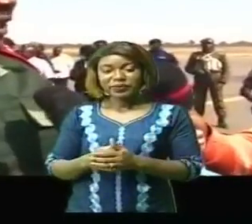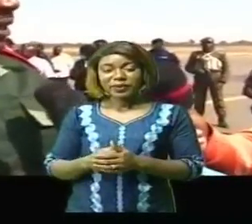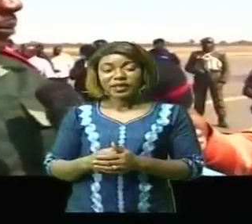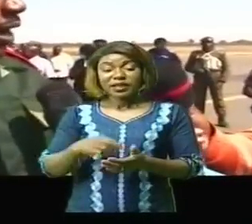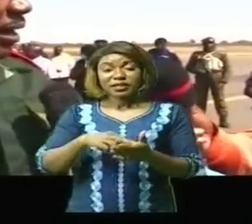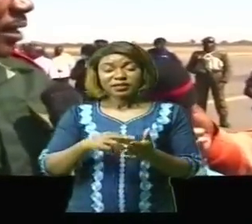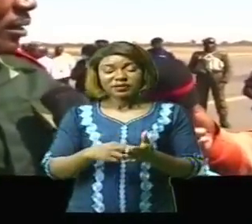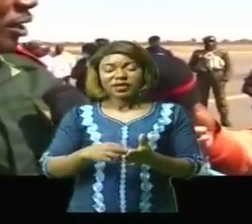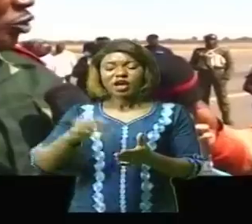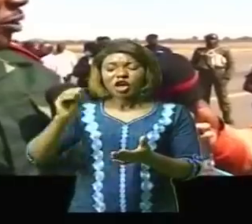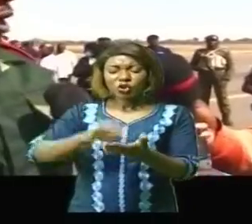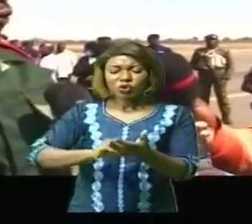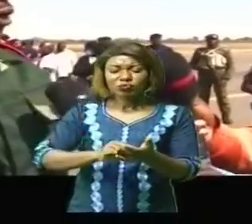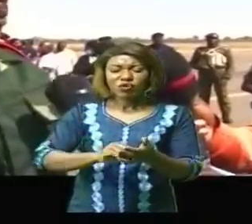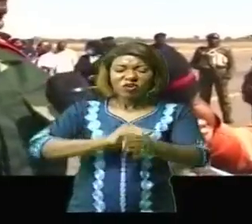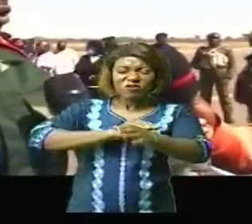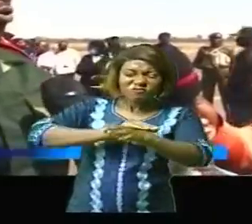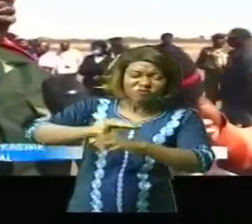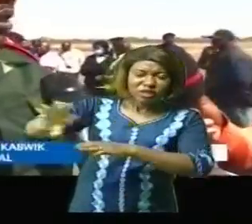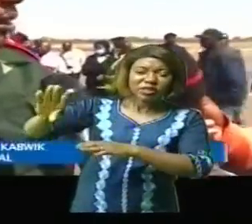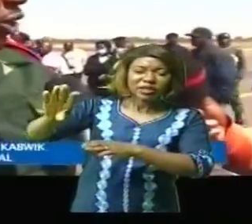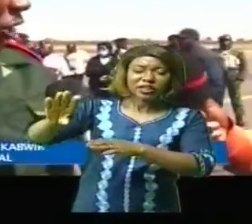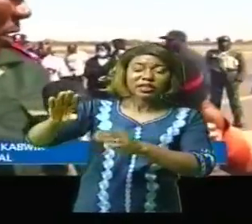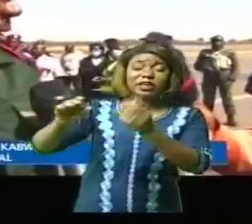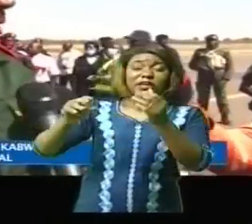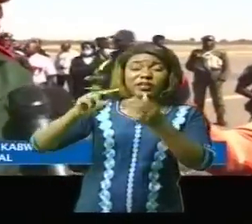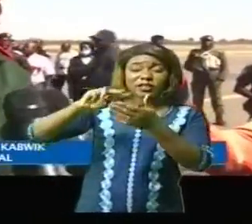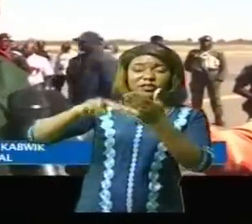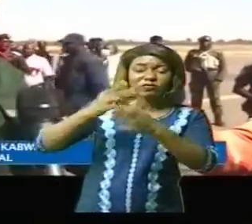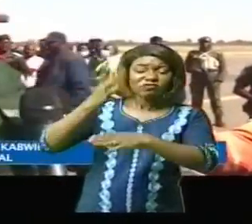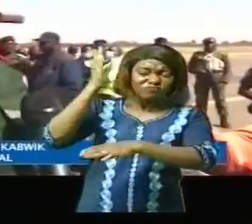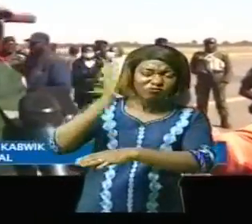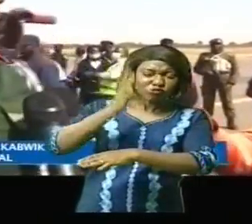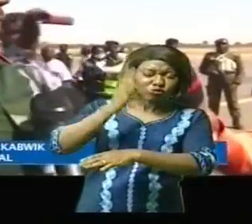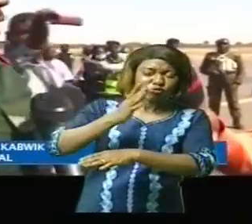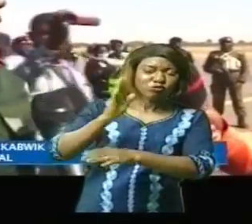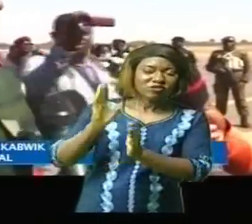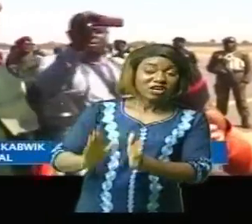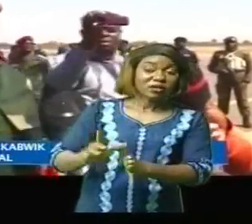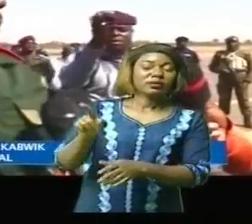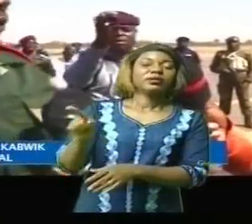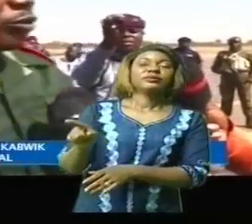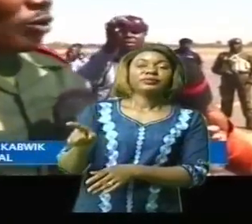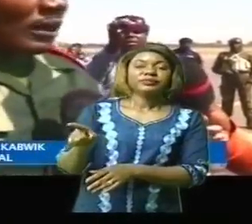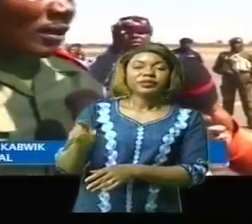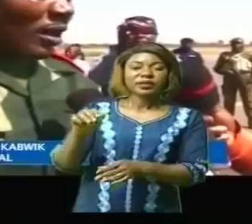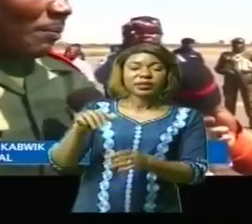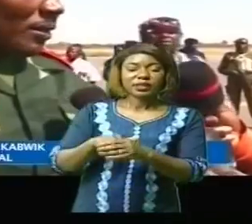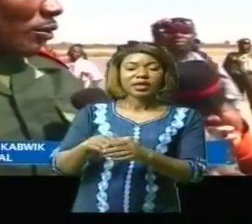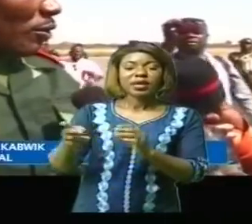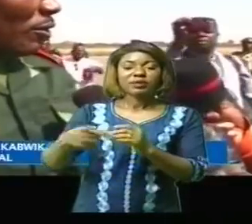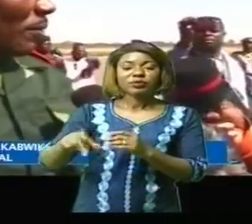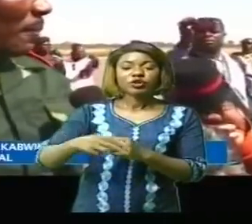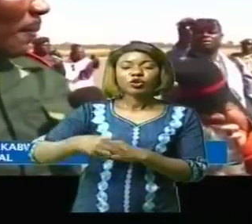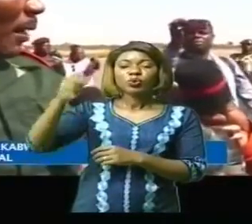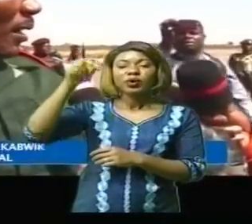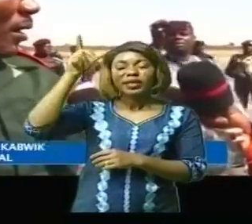transfert de la deuxième vague des jeunes que vous appelez communément ici Chege, de la province du Haut-Katanga, parce